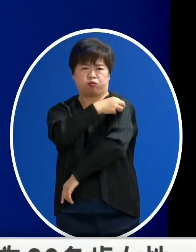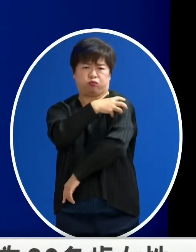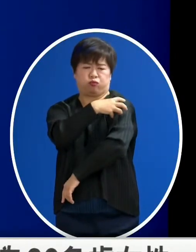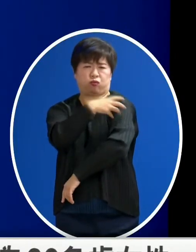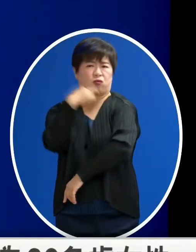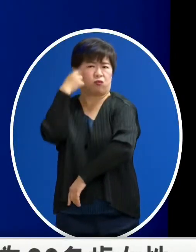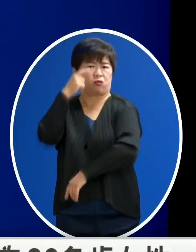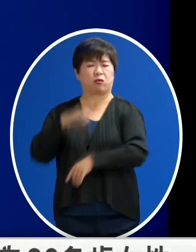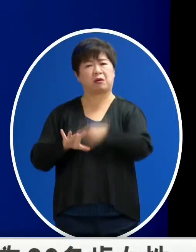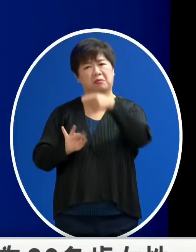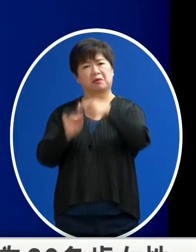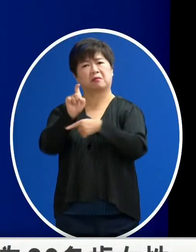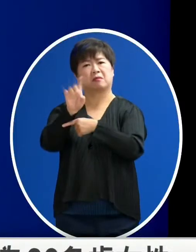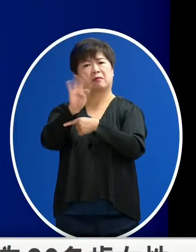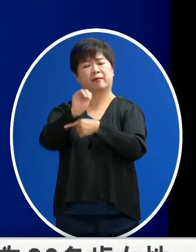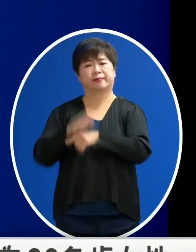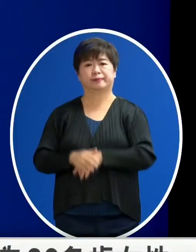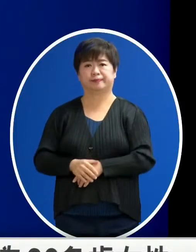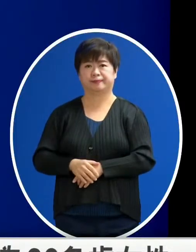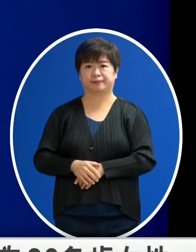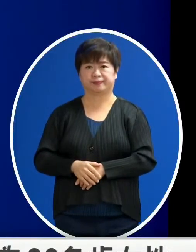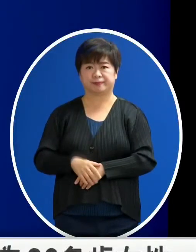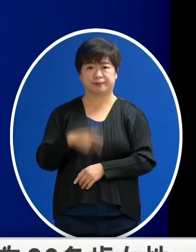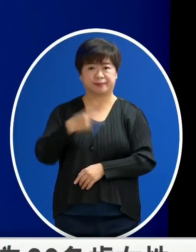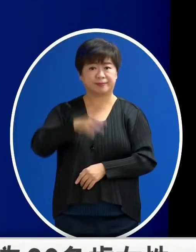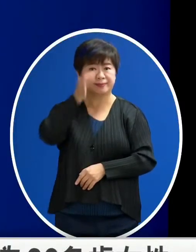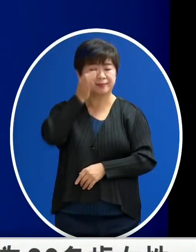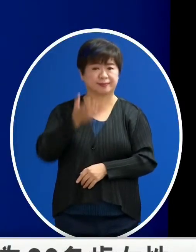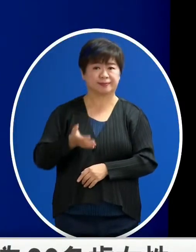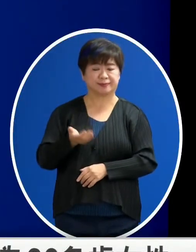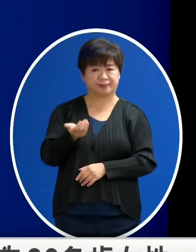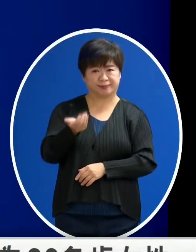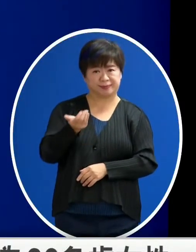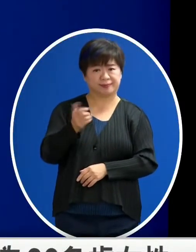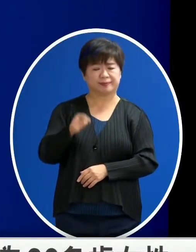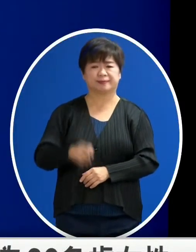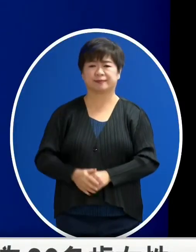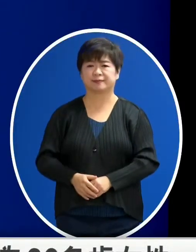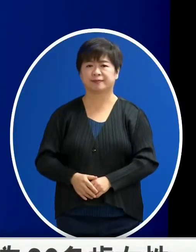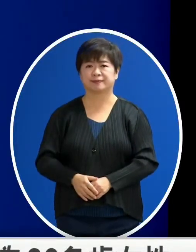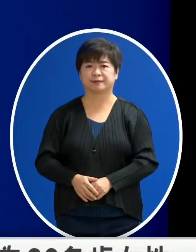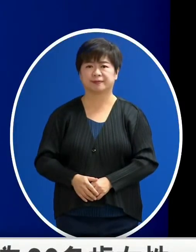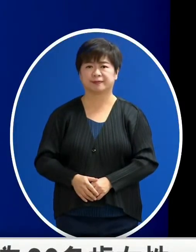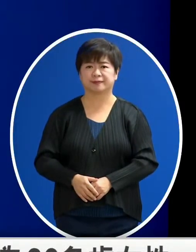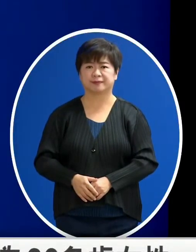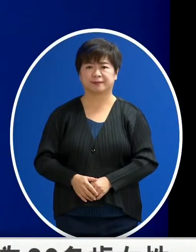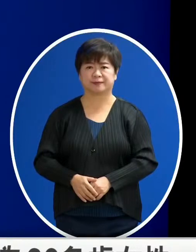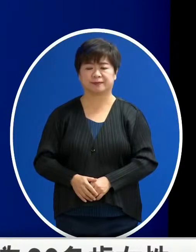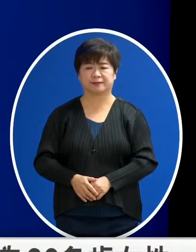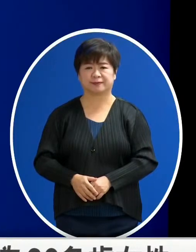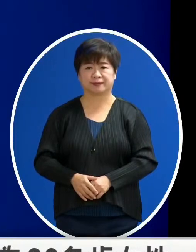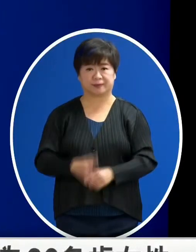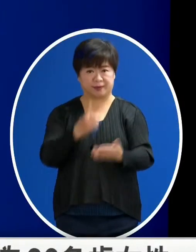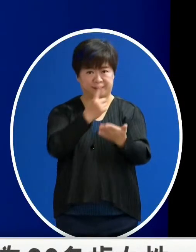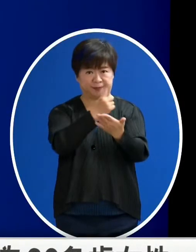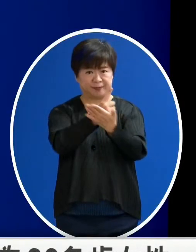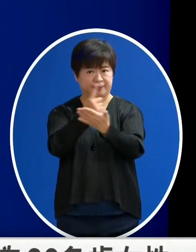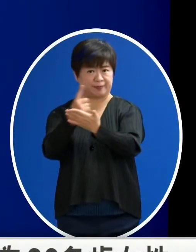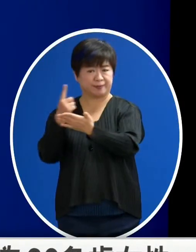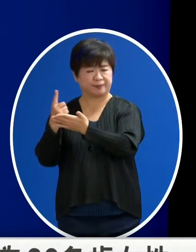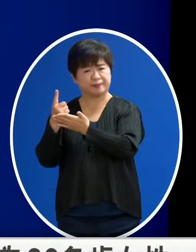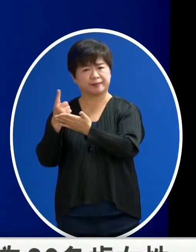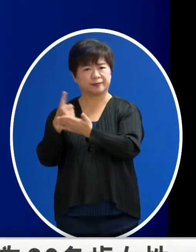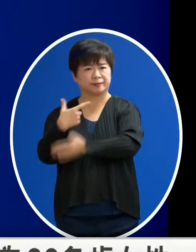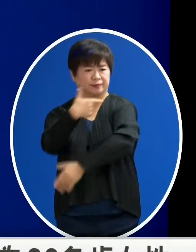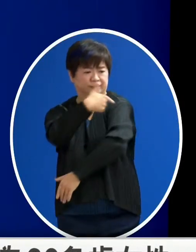大概10%。那大家可以看到前面它的它是就是每一个比